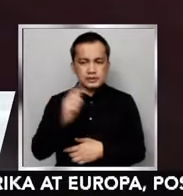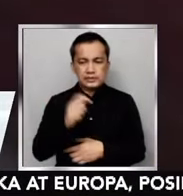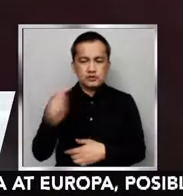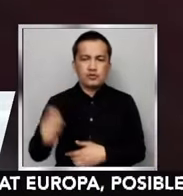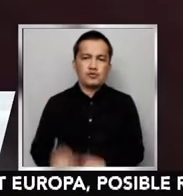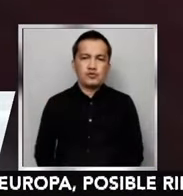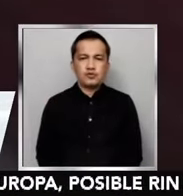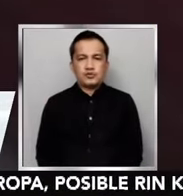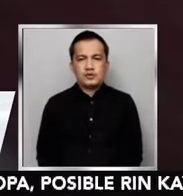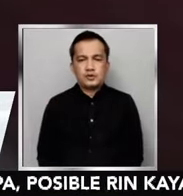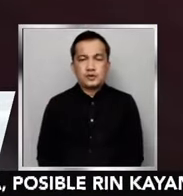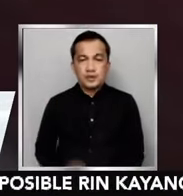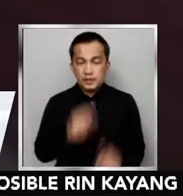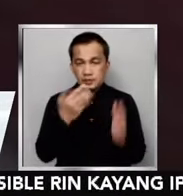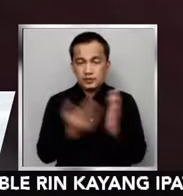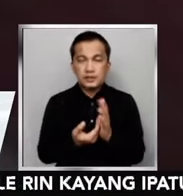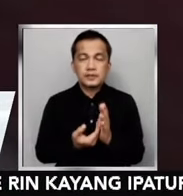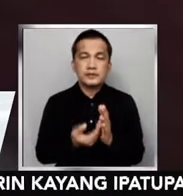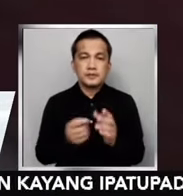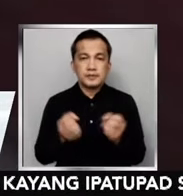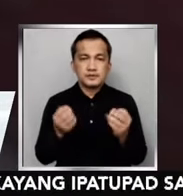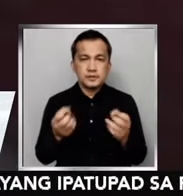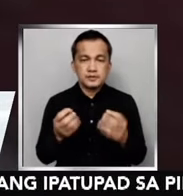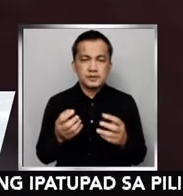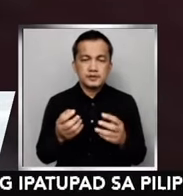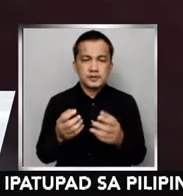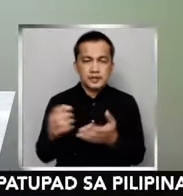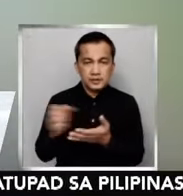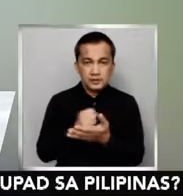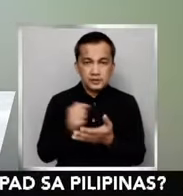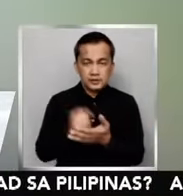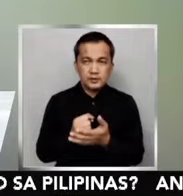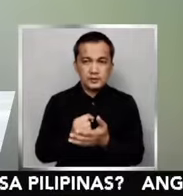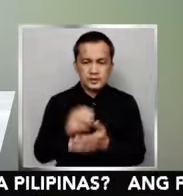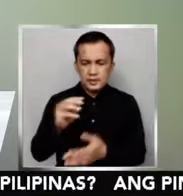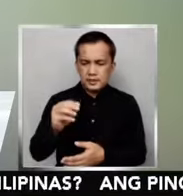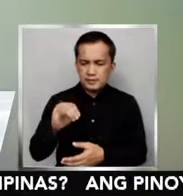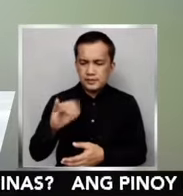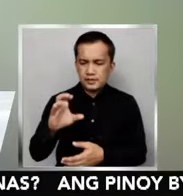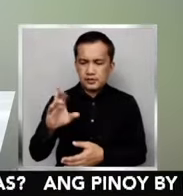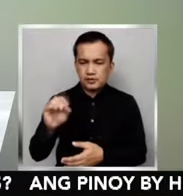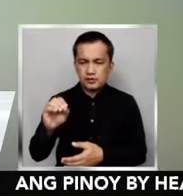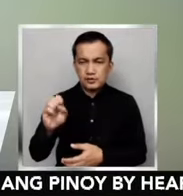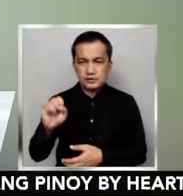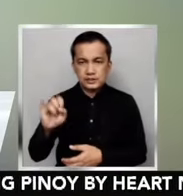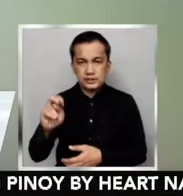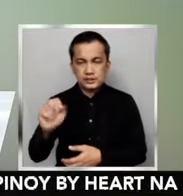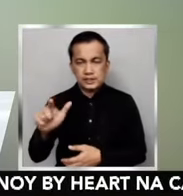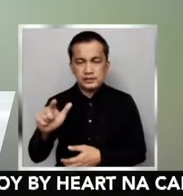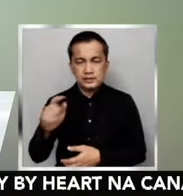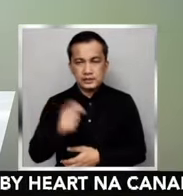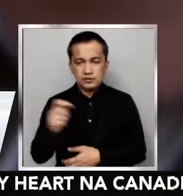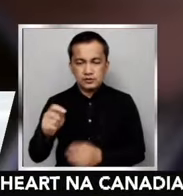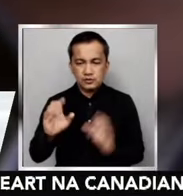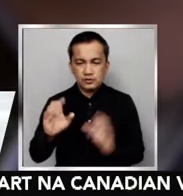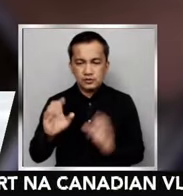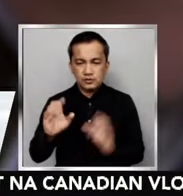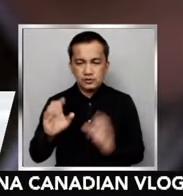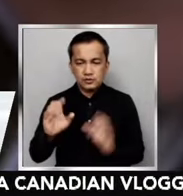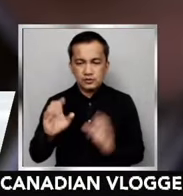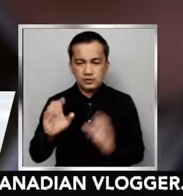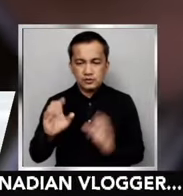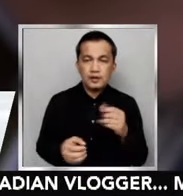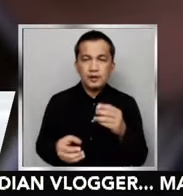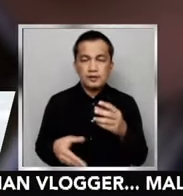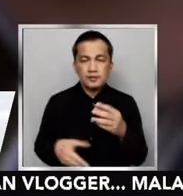katunayan masyado raw marami ang mga kinokolektang micro signals ng tiktok kumpara sa iba ang problema pa may